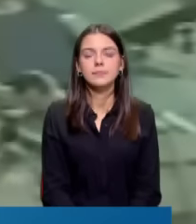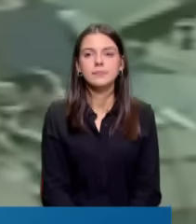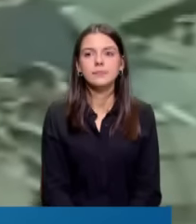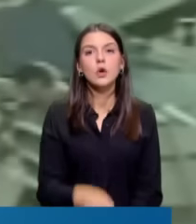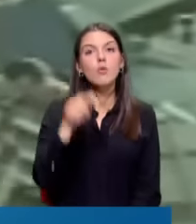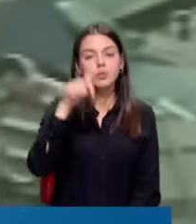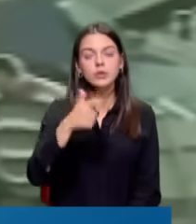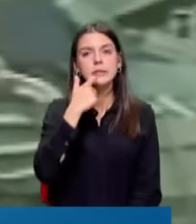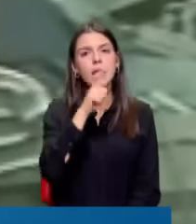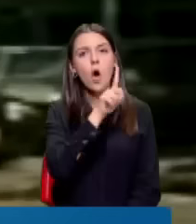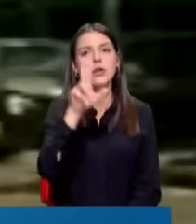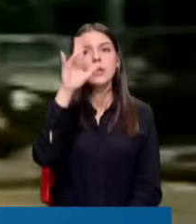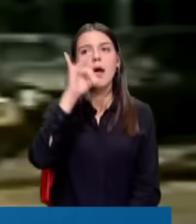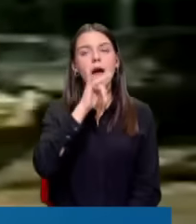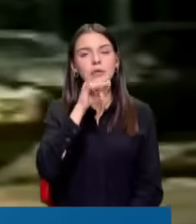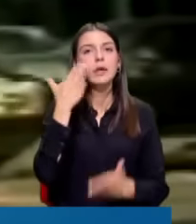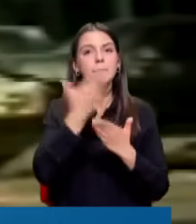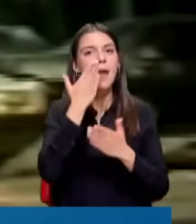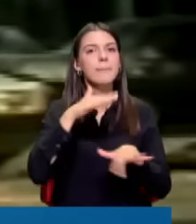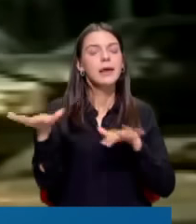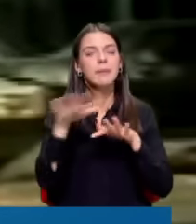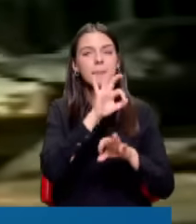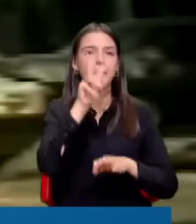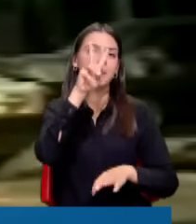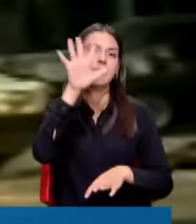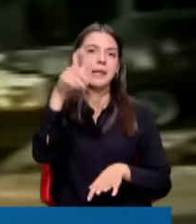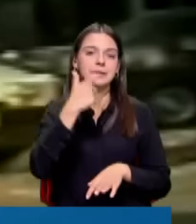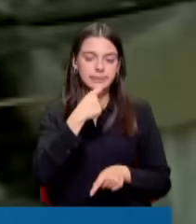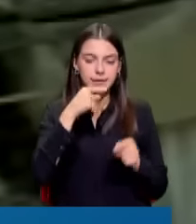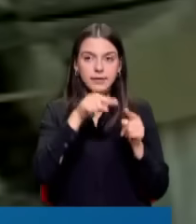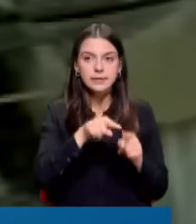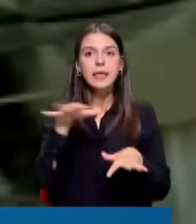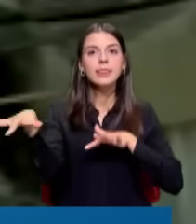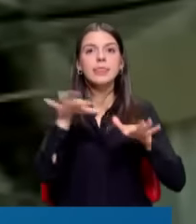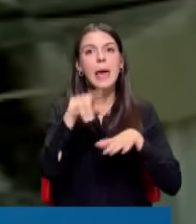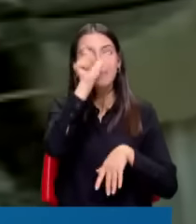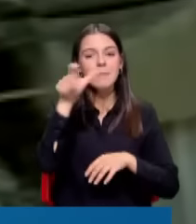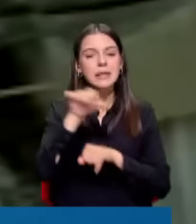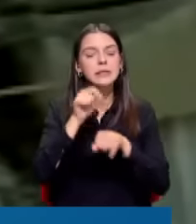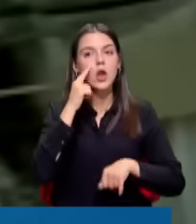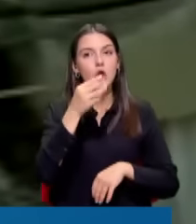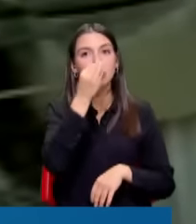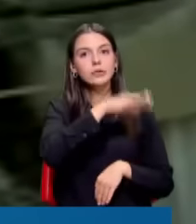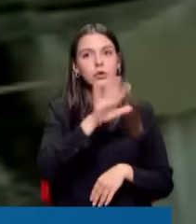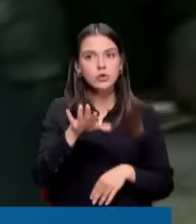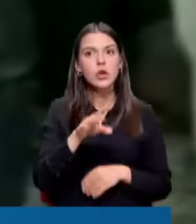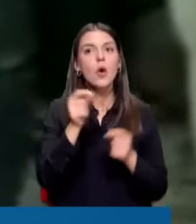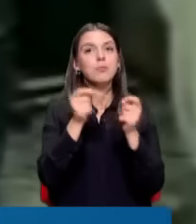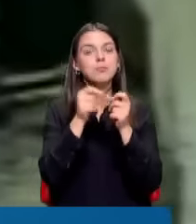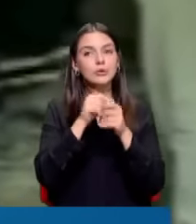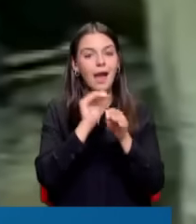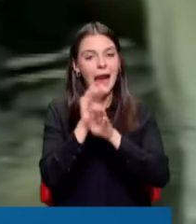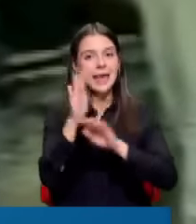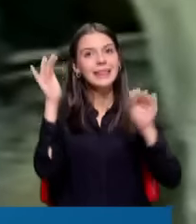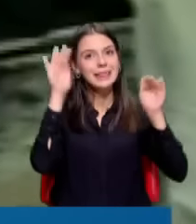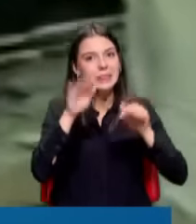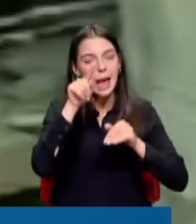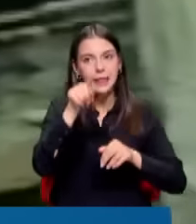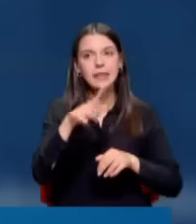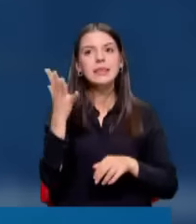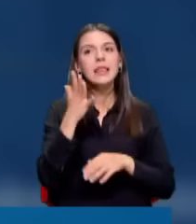Bu sene 17 Ağustos Marmara depreminin 25. yılı vesilesiyle depremden etkilenmiş çocuklara verilen bursla hayata geçen proje, daha çok